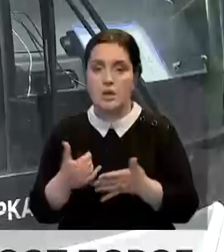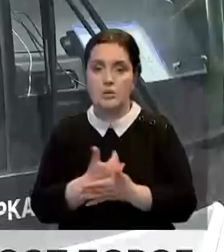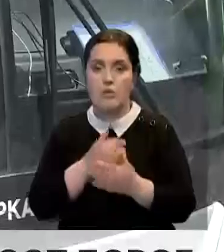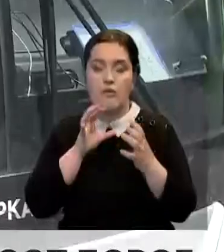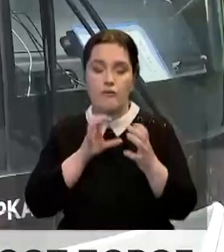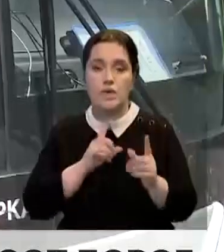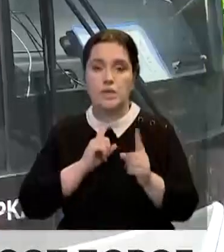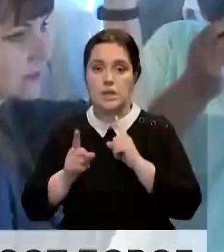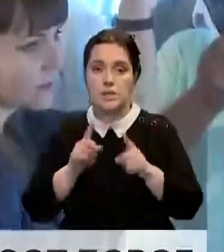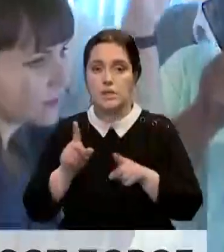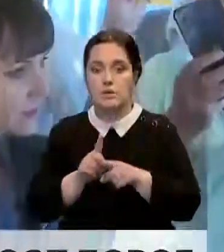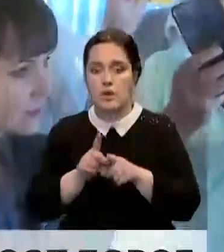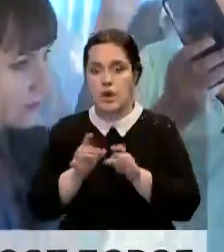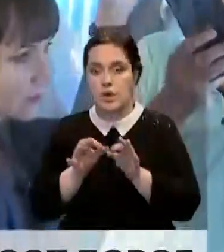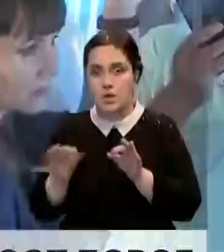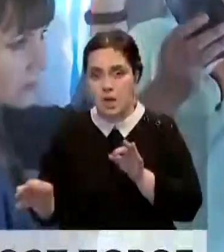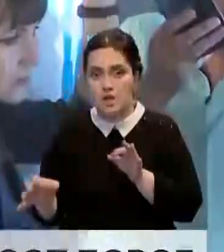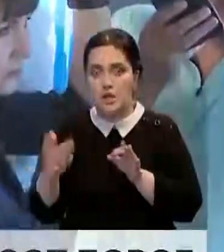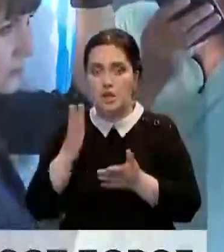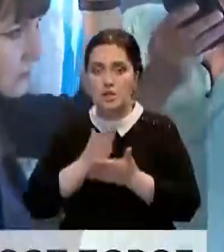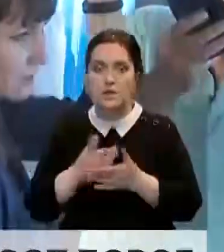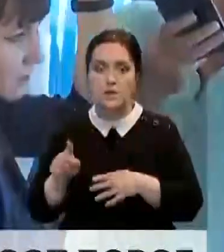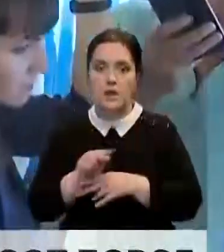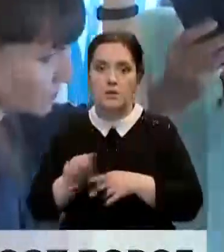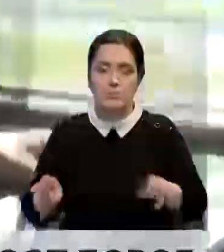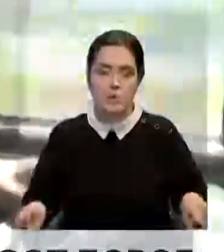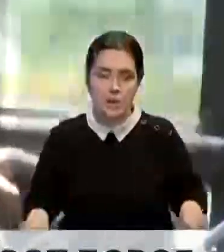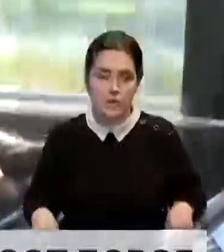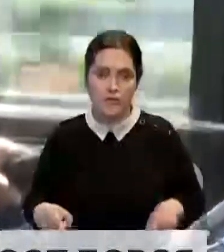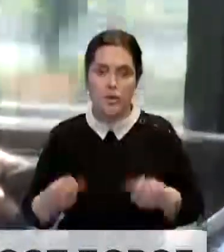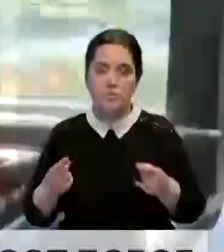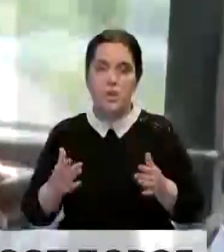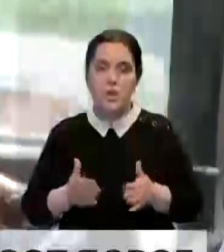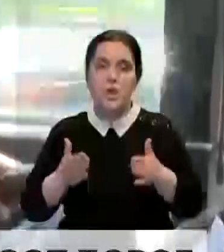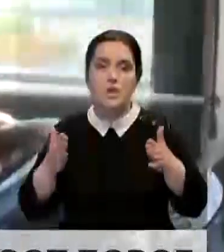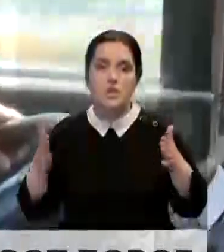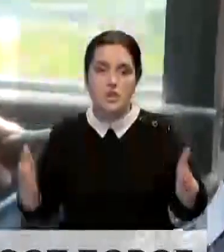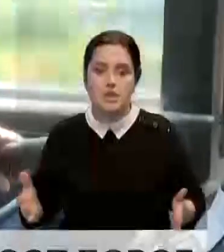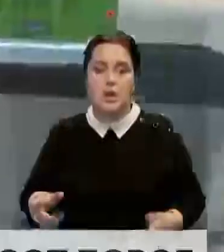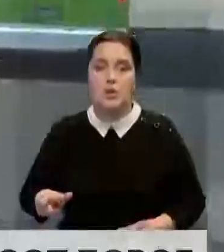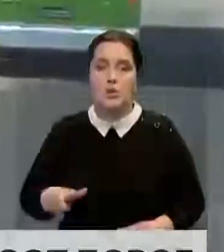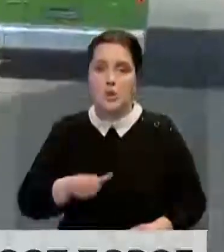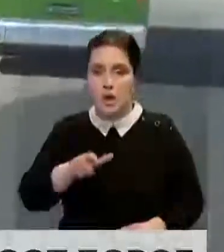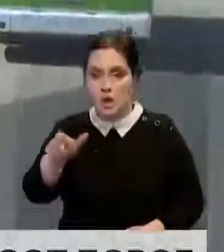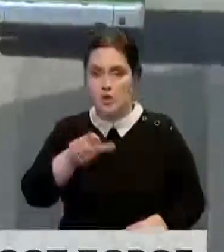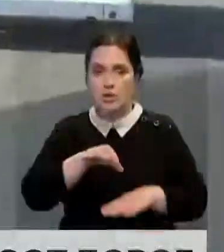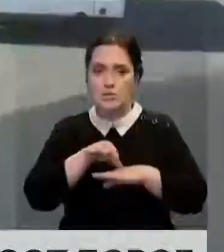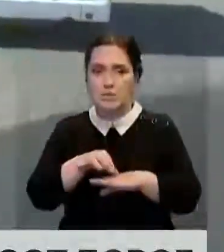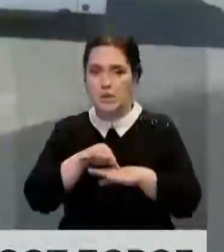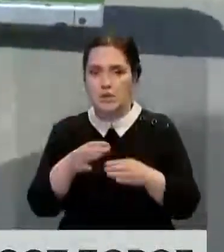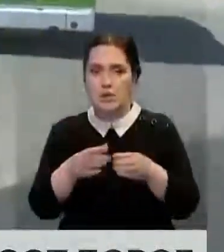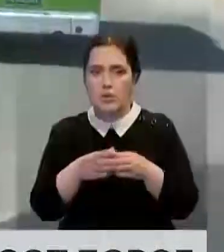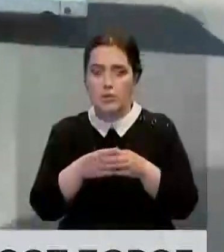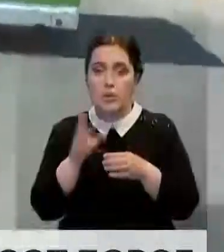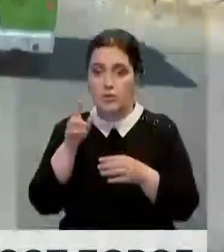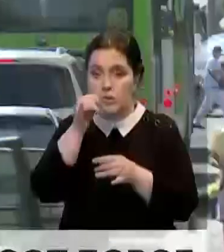автобусах ездят теперь и жители окраин. В городе в рамках транспортной реформы продолжается также расширение маршрутной сети. С перевозчиками, которые не могут